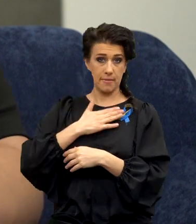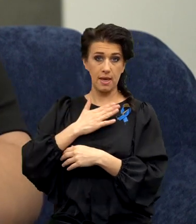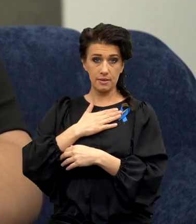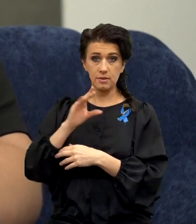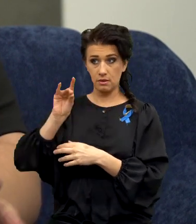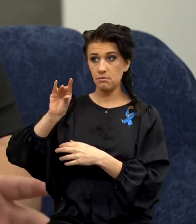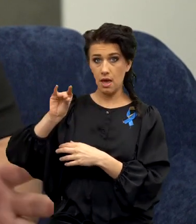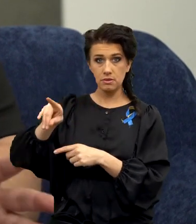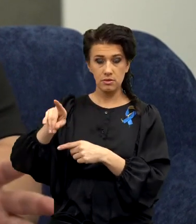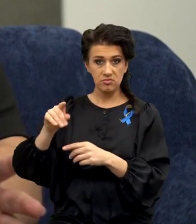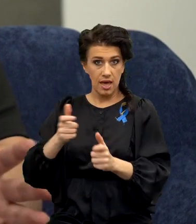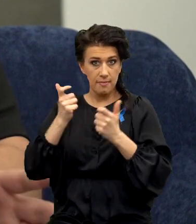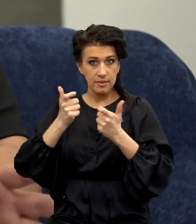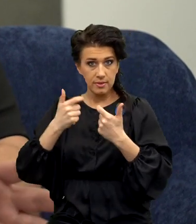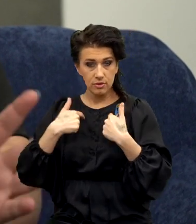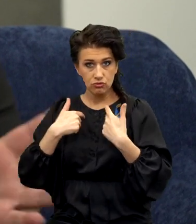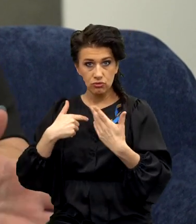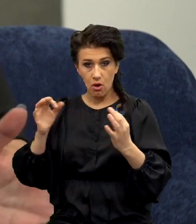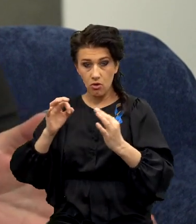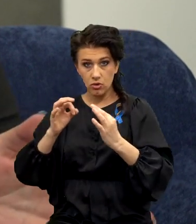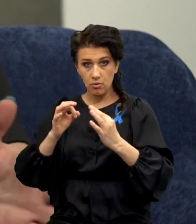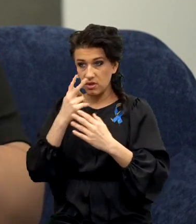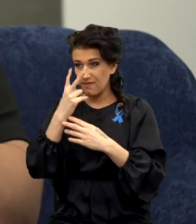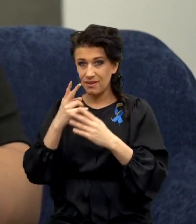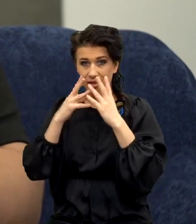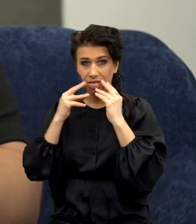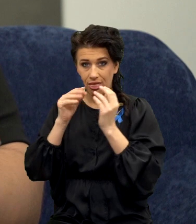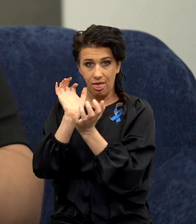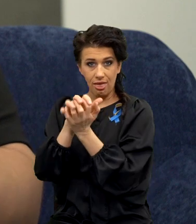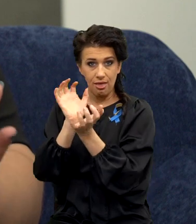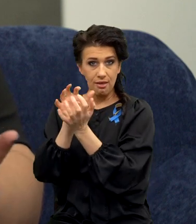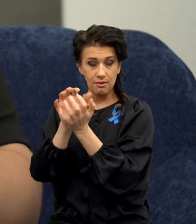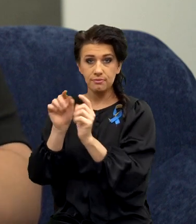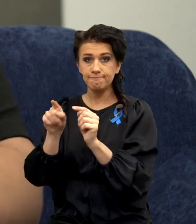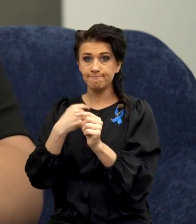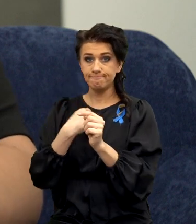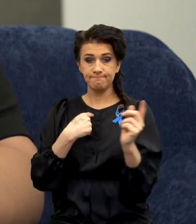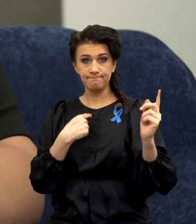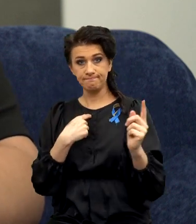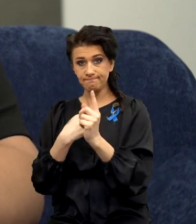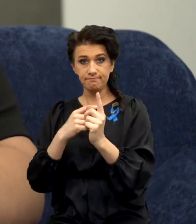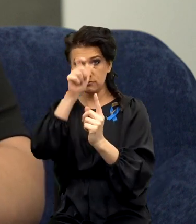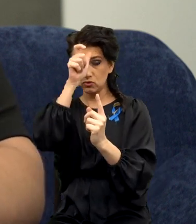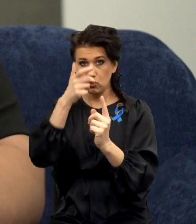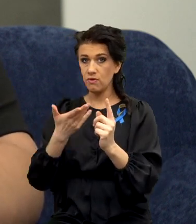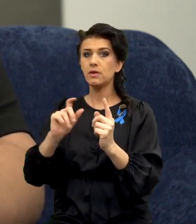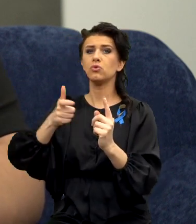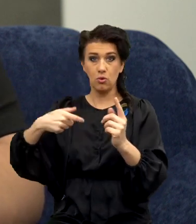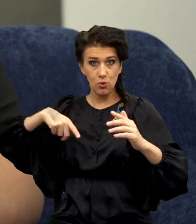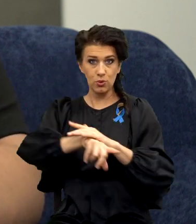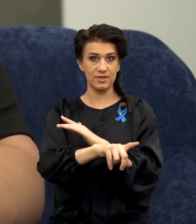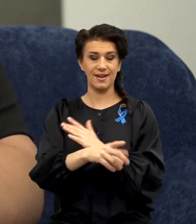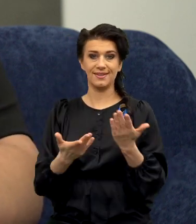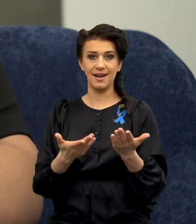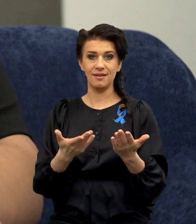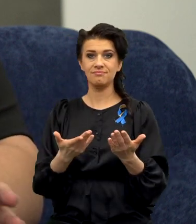pysku, no to jedyna nasza reakcja jest taka, znaczy nie jedyna, ale często jest taka, że my zaczniemy uciekać. Ale